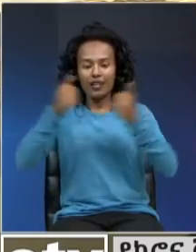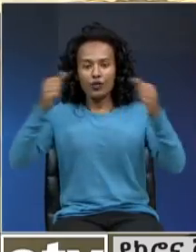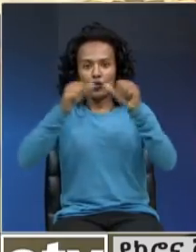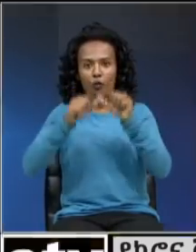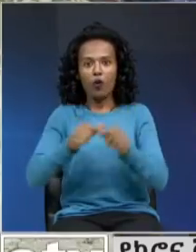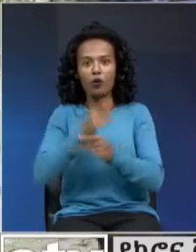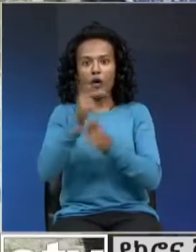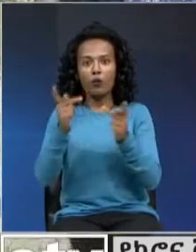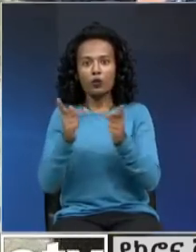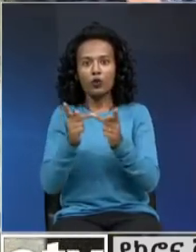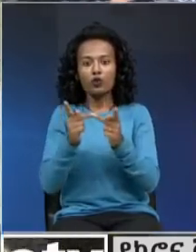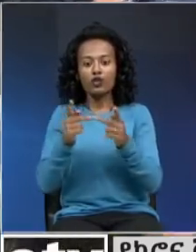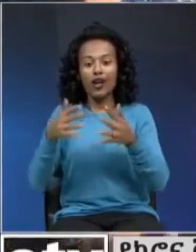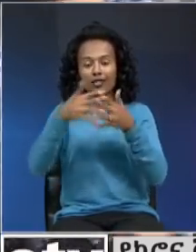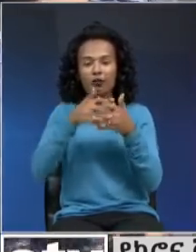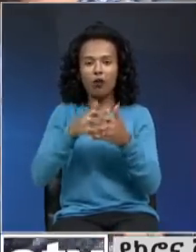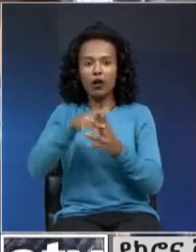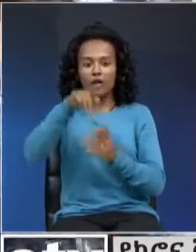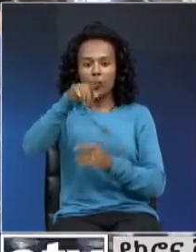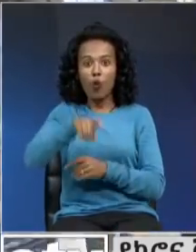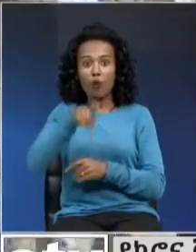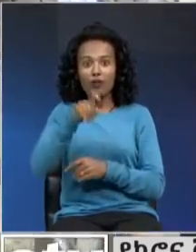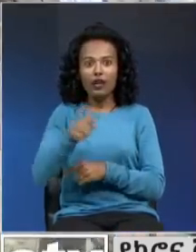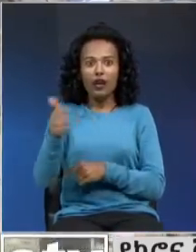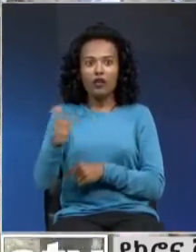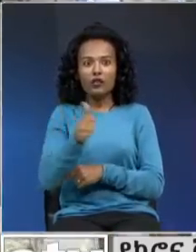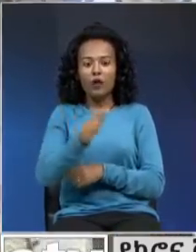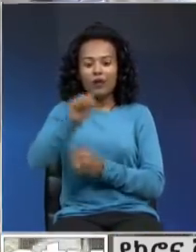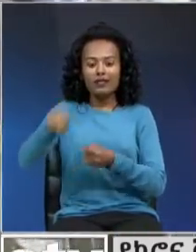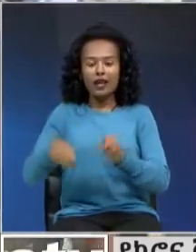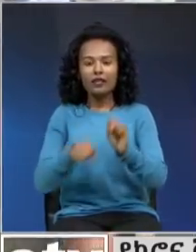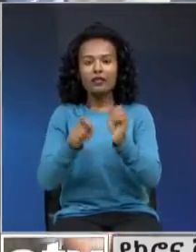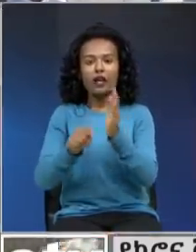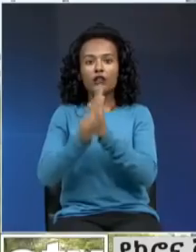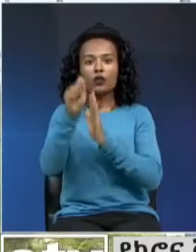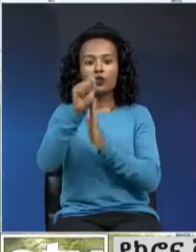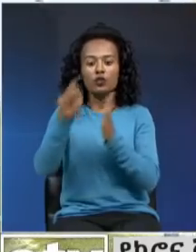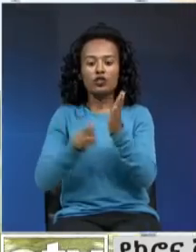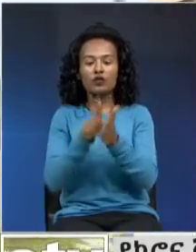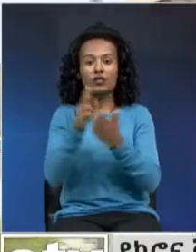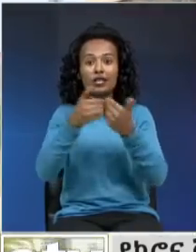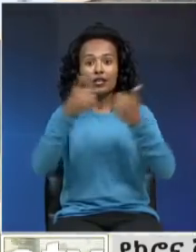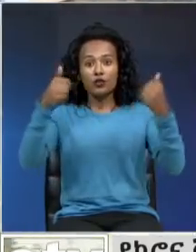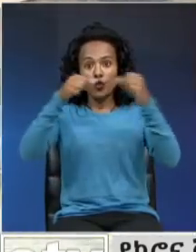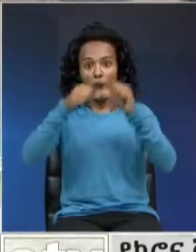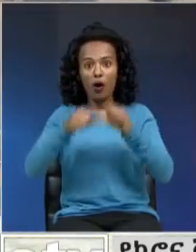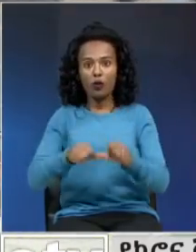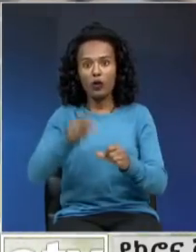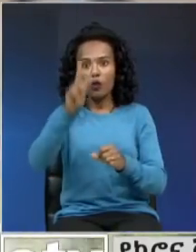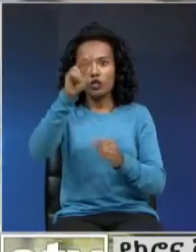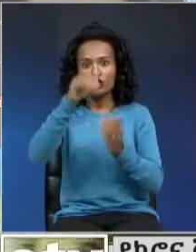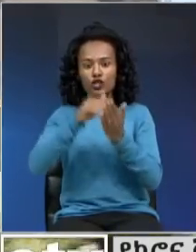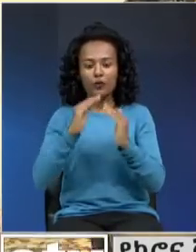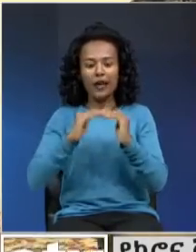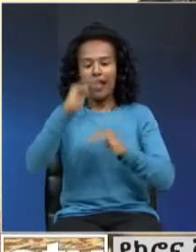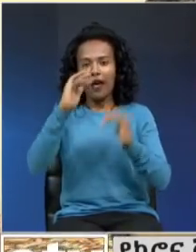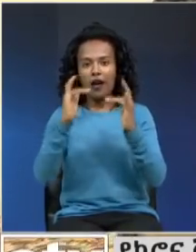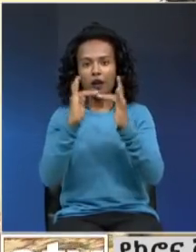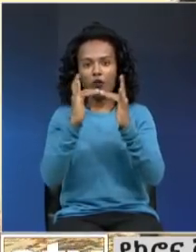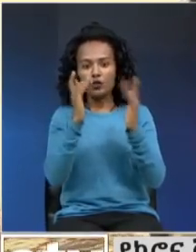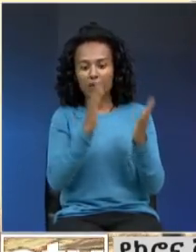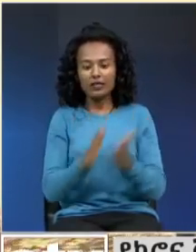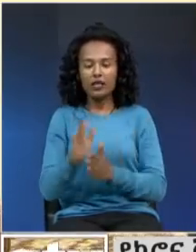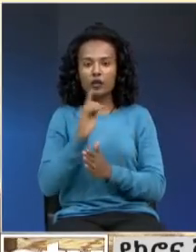ማቆያ ቦታዎች አስተባባሪ ኮሚቴም የአዲስ አበባ ሳይንስና ቴክኖሎጂ ዩኒቨርሲቲ ለለይቶ ማቆያ 2000 በላይ አልጋዎች